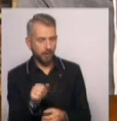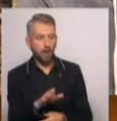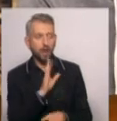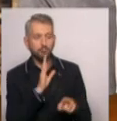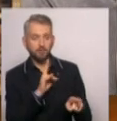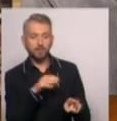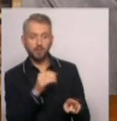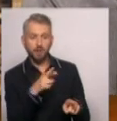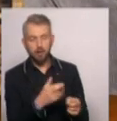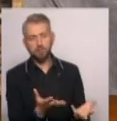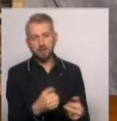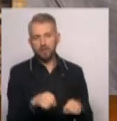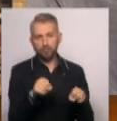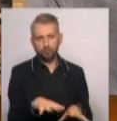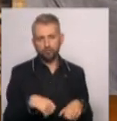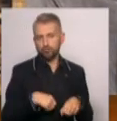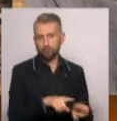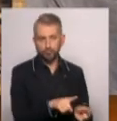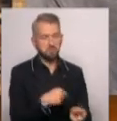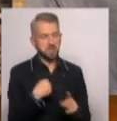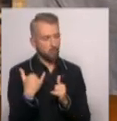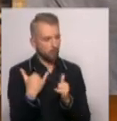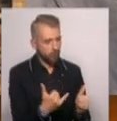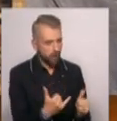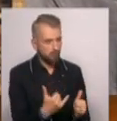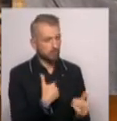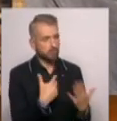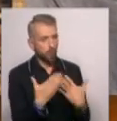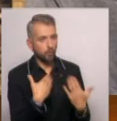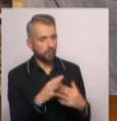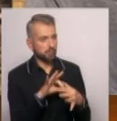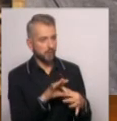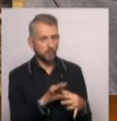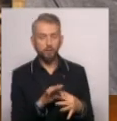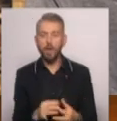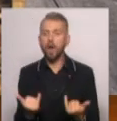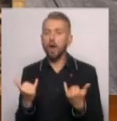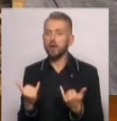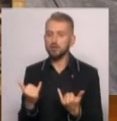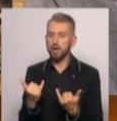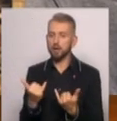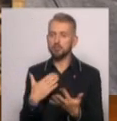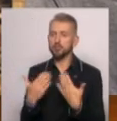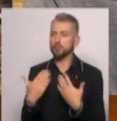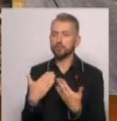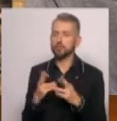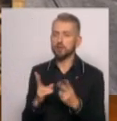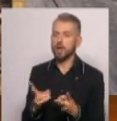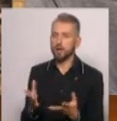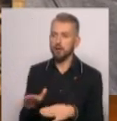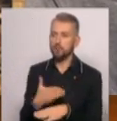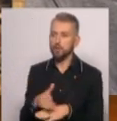його поважаємо, її рішення, ми спілкуємось, ми спілкуємось. Яким чином зараз стосунки взагалі відбуваються